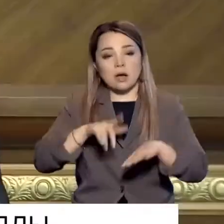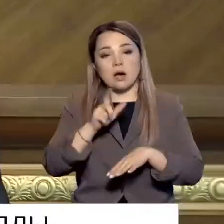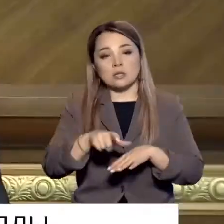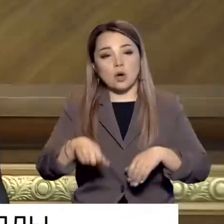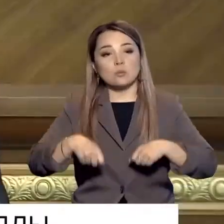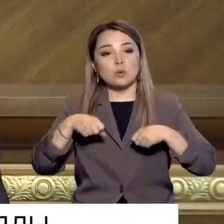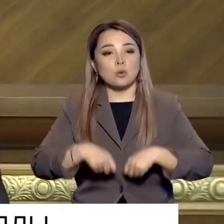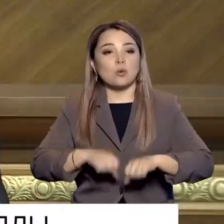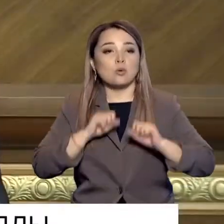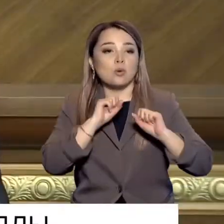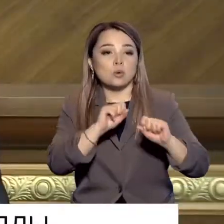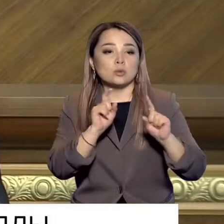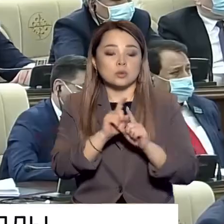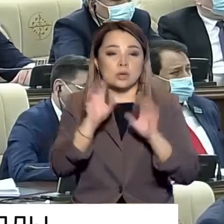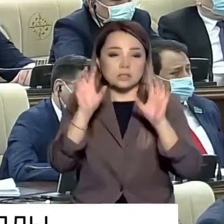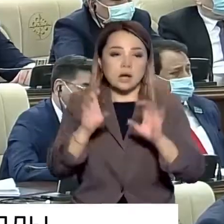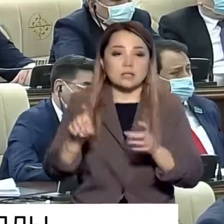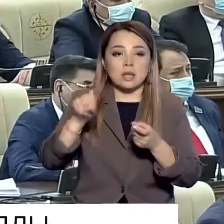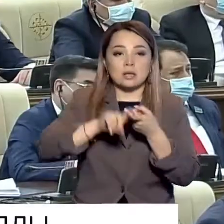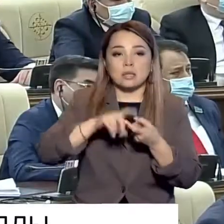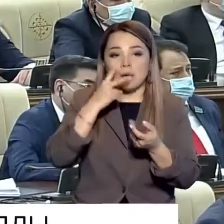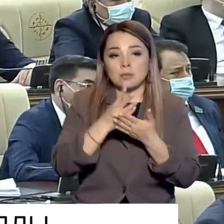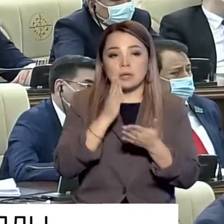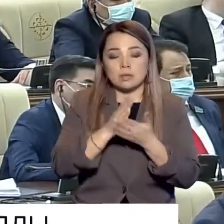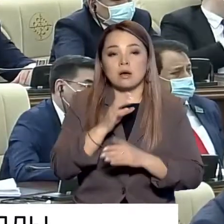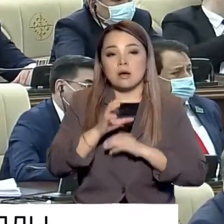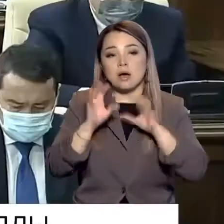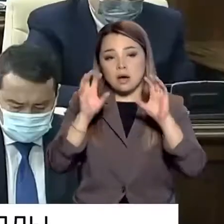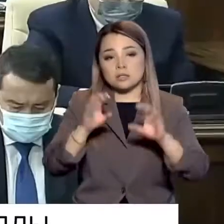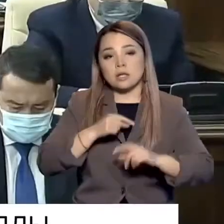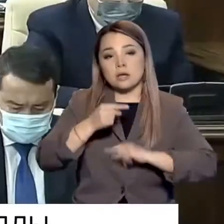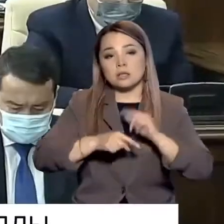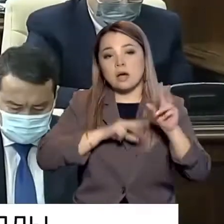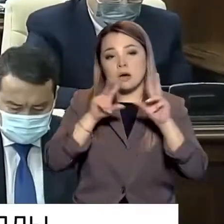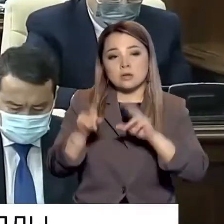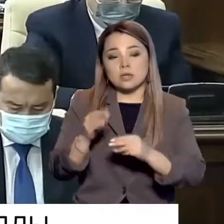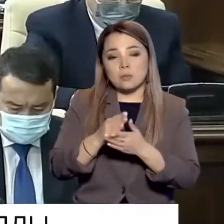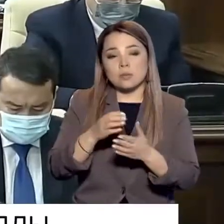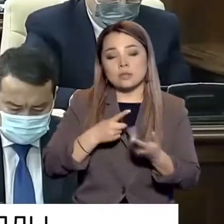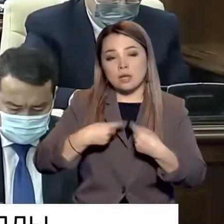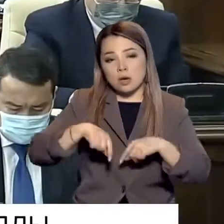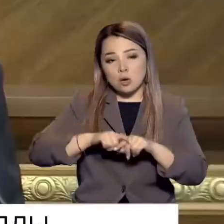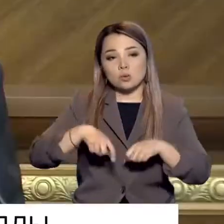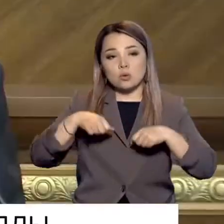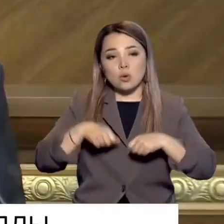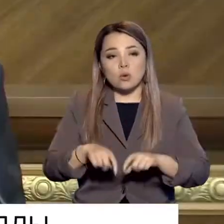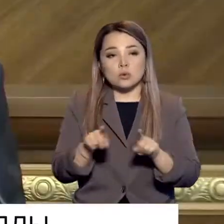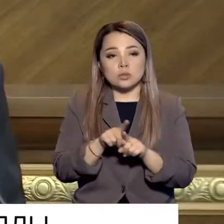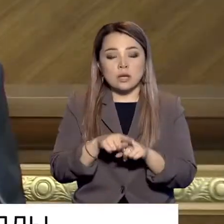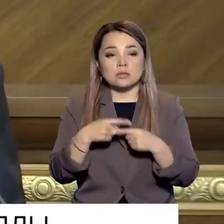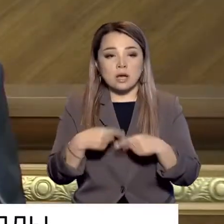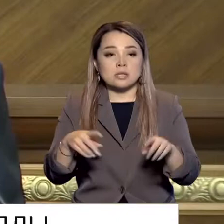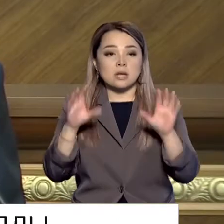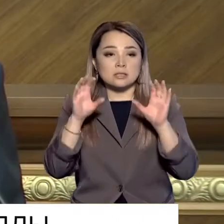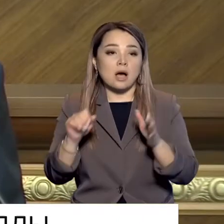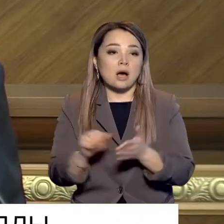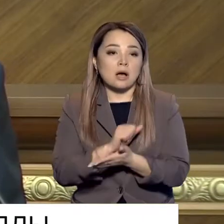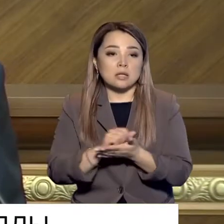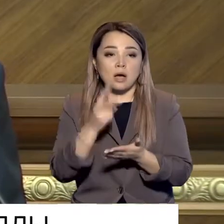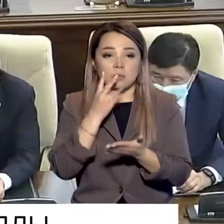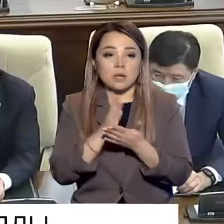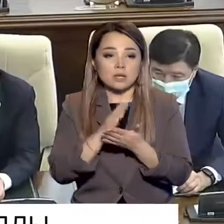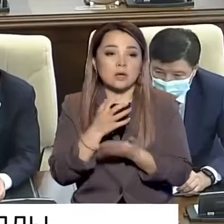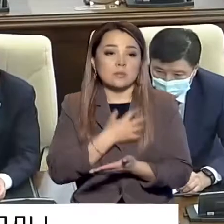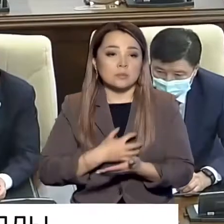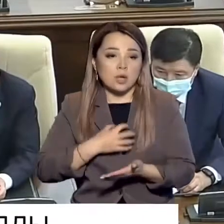jäne zaŋ üstemdigimen baylanıştırat. Elbette buğan ata zaŋ kepil. Tek hukuktuk organdarın şeşimi nemese key zaŋ aktisi negizgi